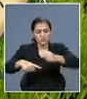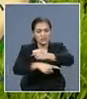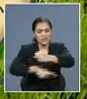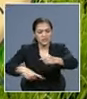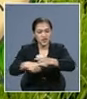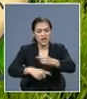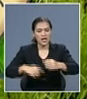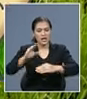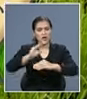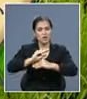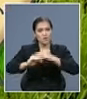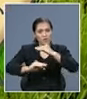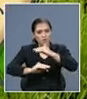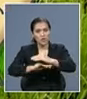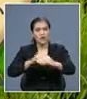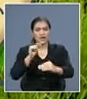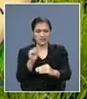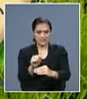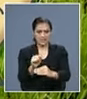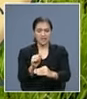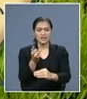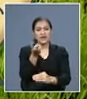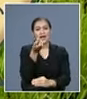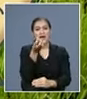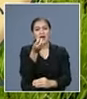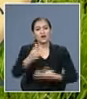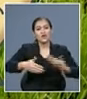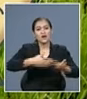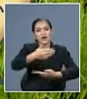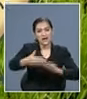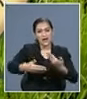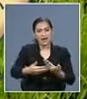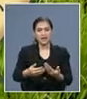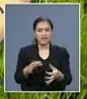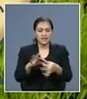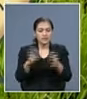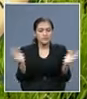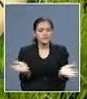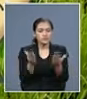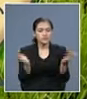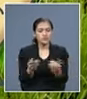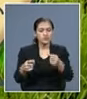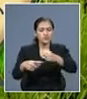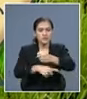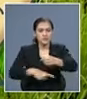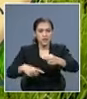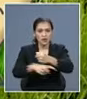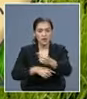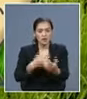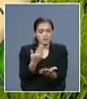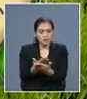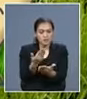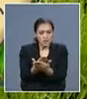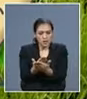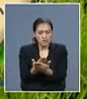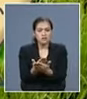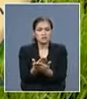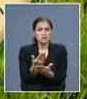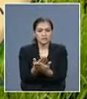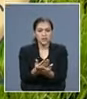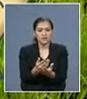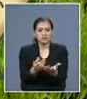โครงการคู่บุญข้าวหรือไบัดี้นอกจากจะเป็นการสนับสนุนชาวนาแล้วรายได้ส่วนนึงจากการขายข้าว 1